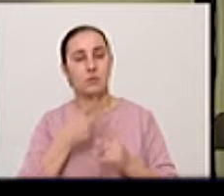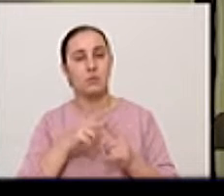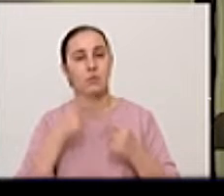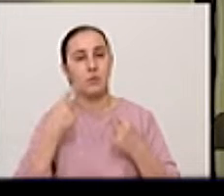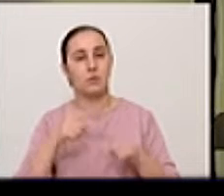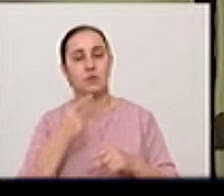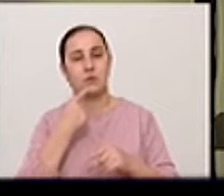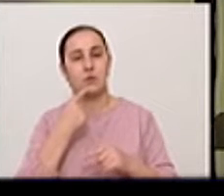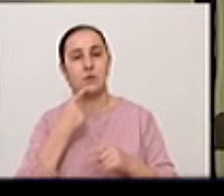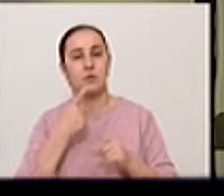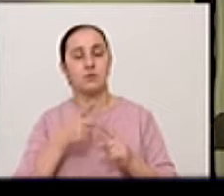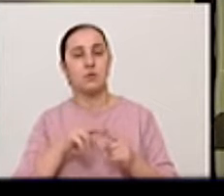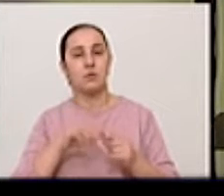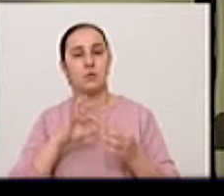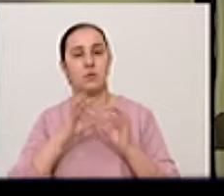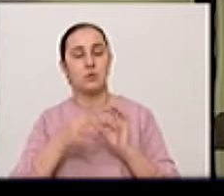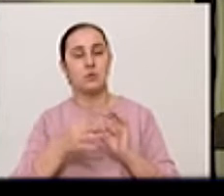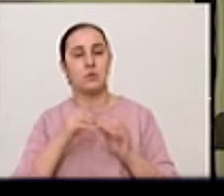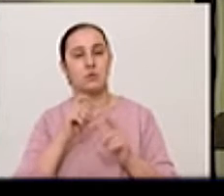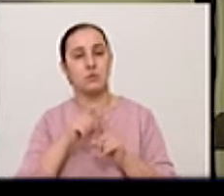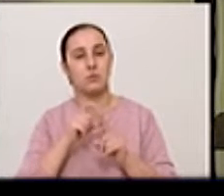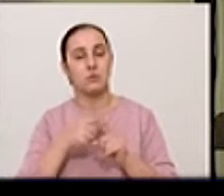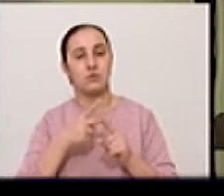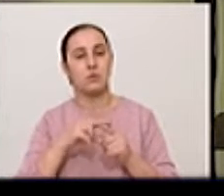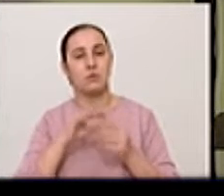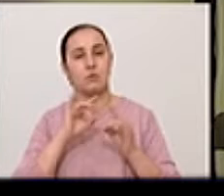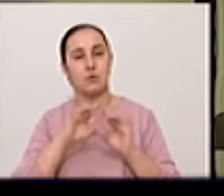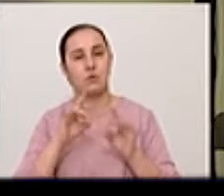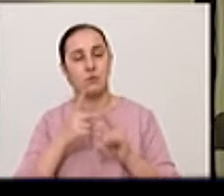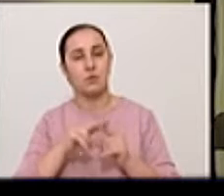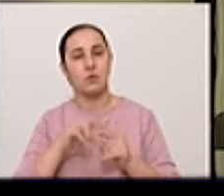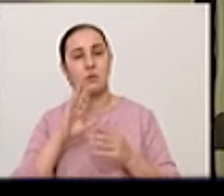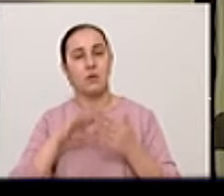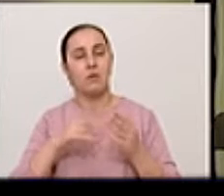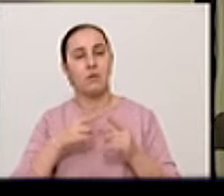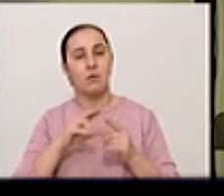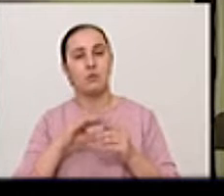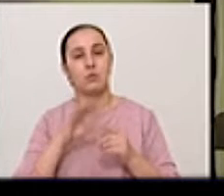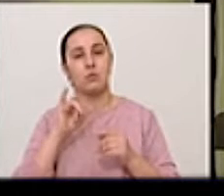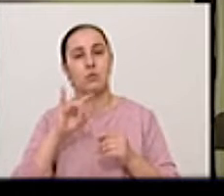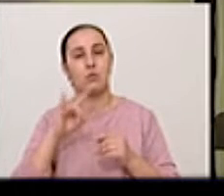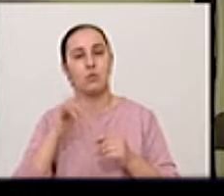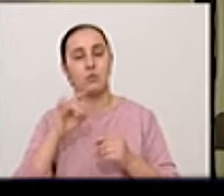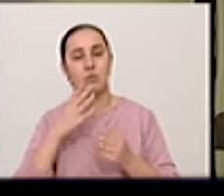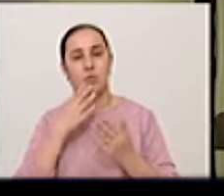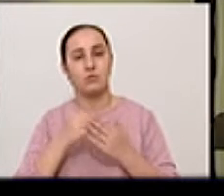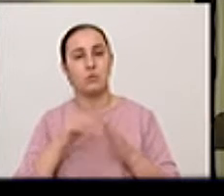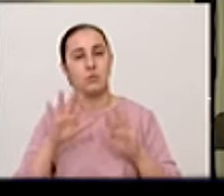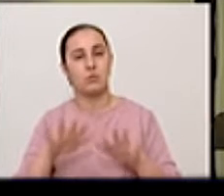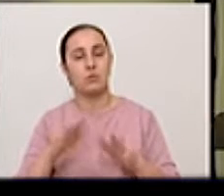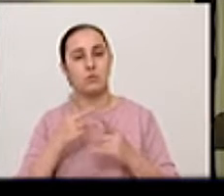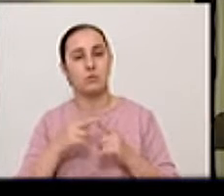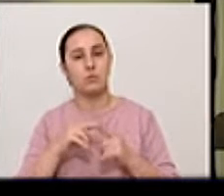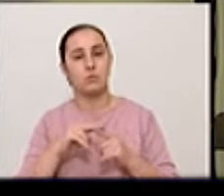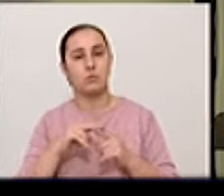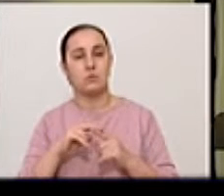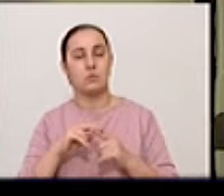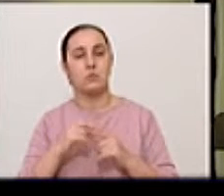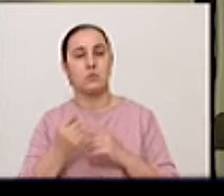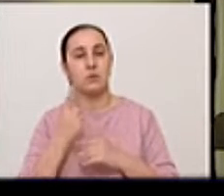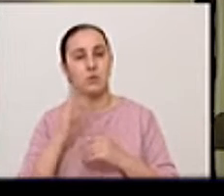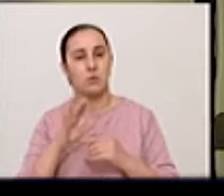boshqa tillardan o'zlashgan so'zlarni talaffuz qilish bevosita urg'uni o'z o'rniga qo'yish orqali yuzaga